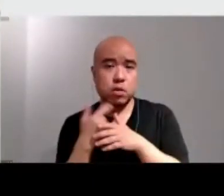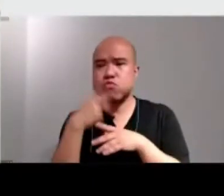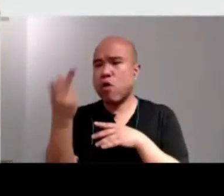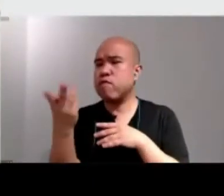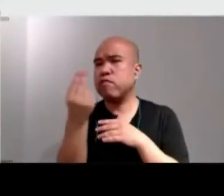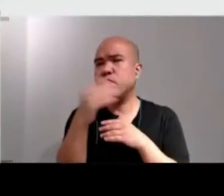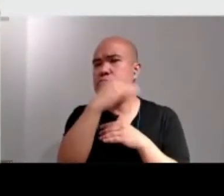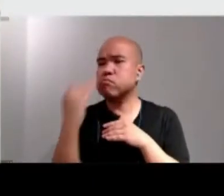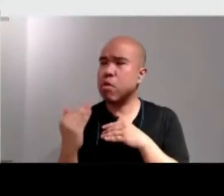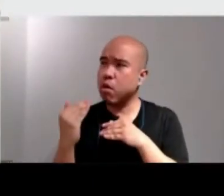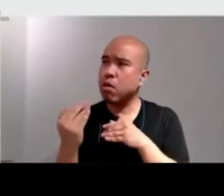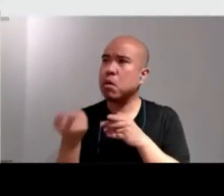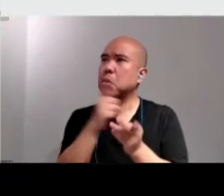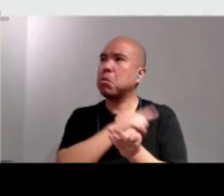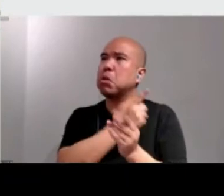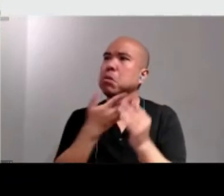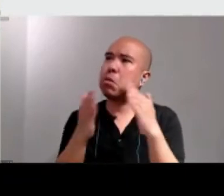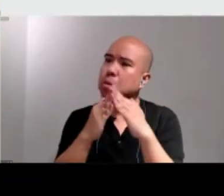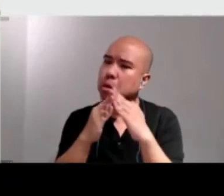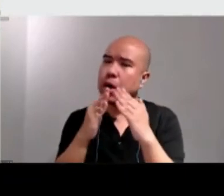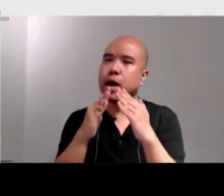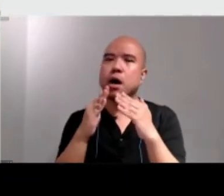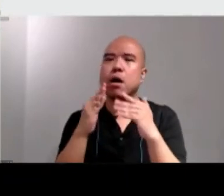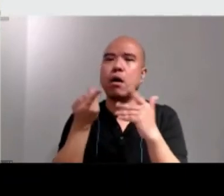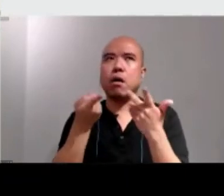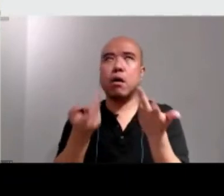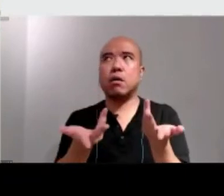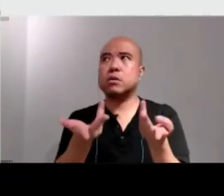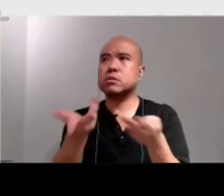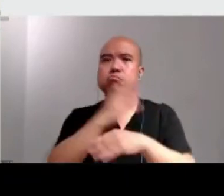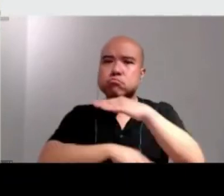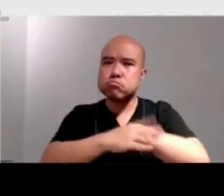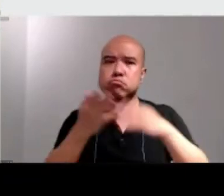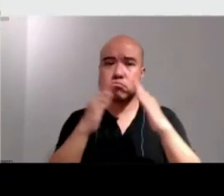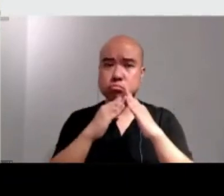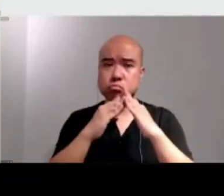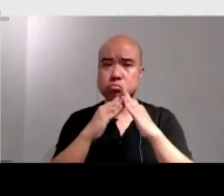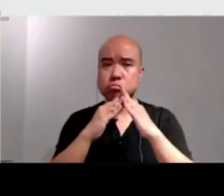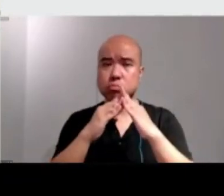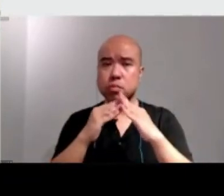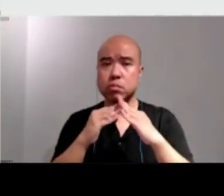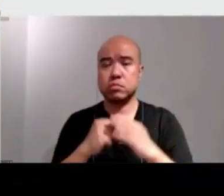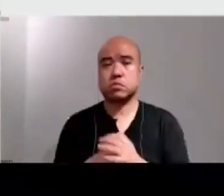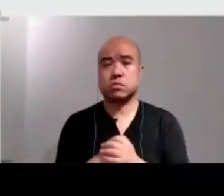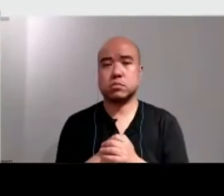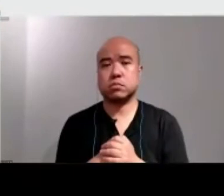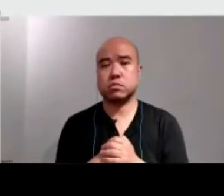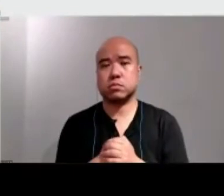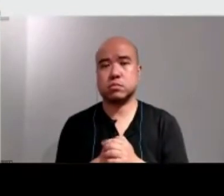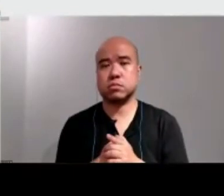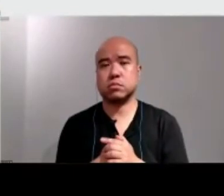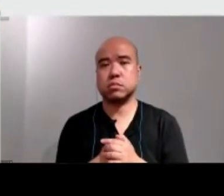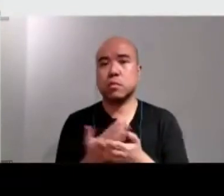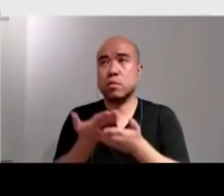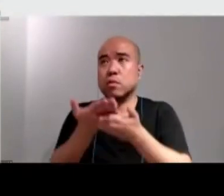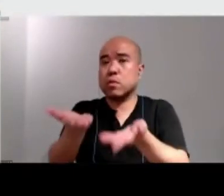善機構孤兒院，甚至是一個需要幫助的殘疾機構，其實很可能你不知道那個它存在，